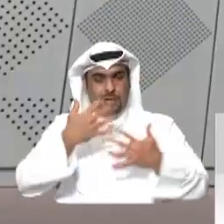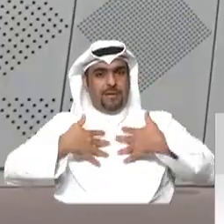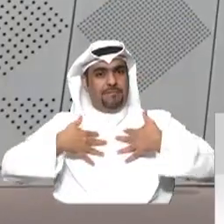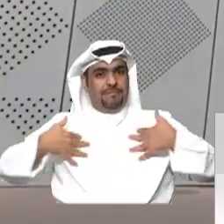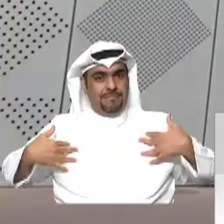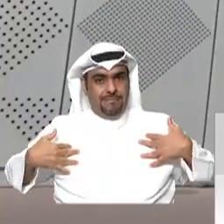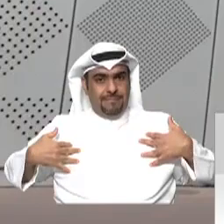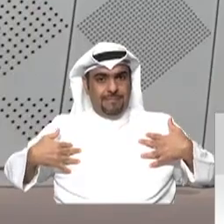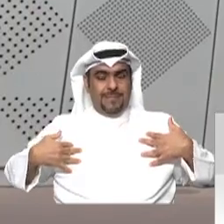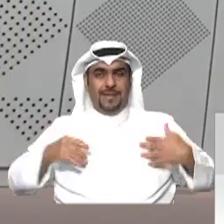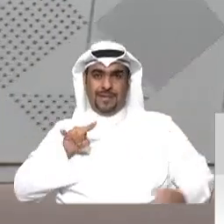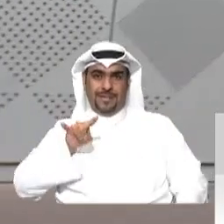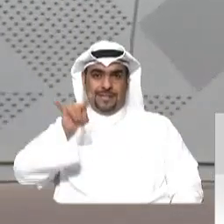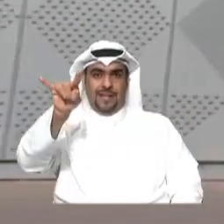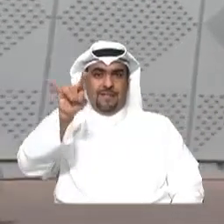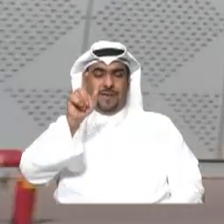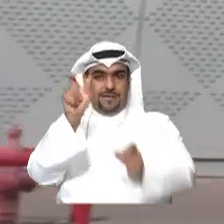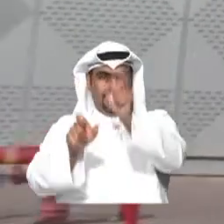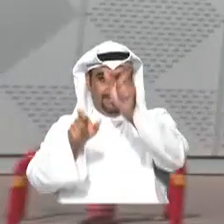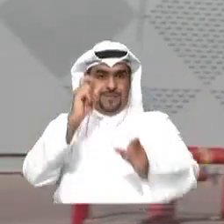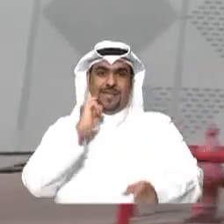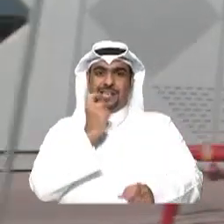لعملاء الخطوط الجويه الكويتيه